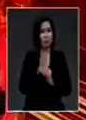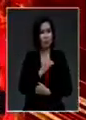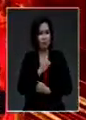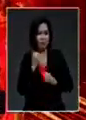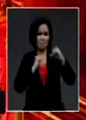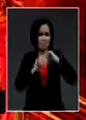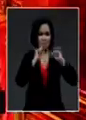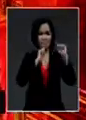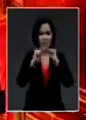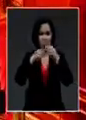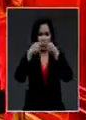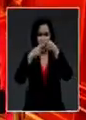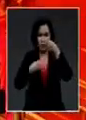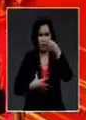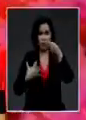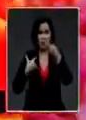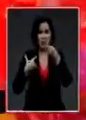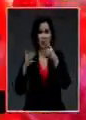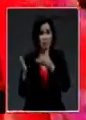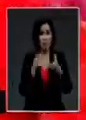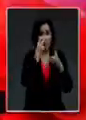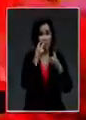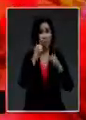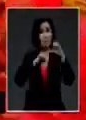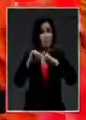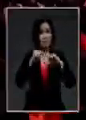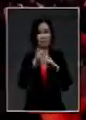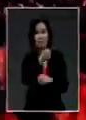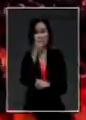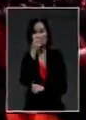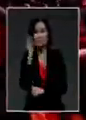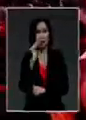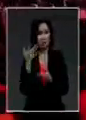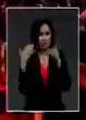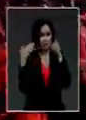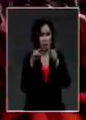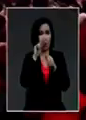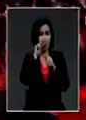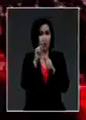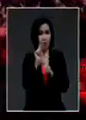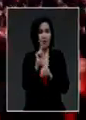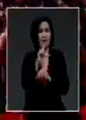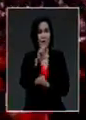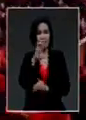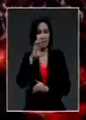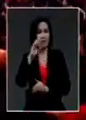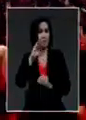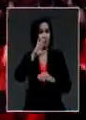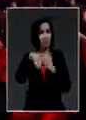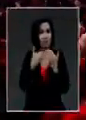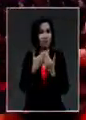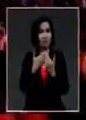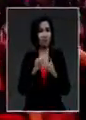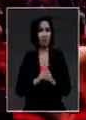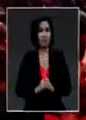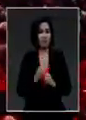อะมากๆใช่เขาบอกนี่ไม่ต้องไปดูกายกรรมที่ไหนเลยดูงานนี้แค่งานเปิดตัวแบบ นั่นคือ LED หมดใช่ไหมอ ลังการมากและ